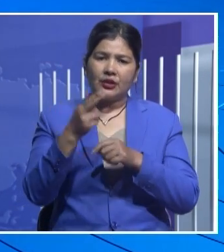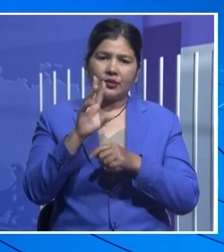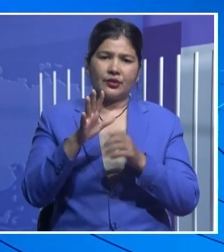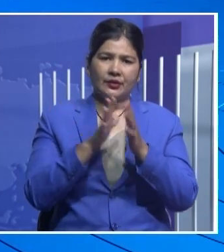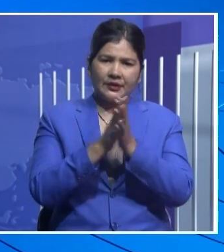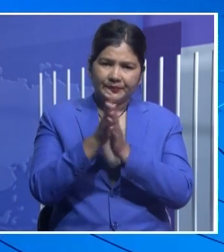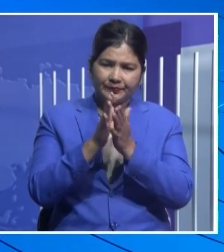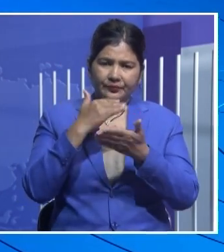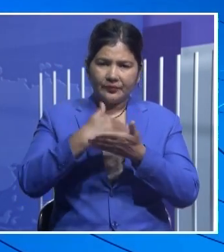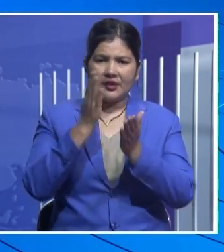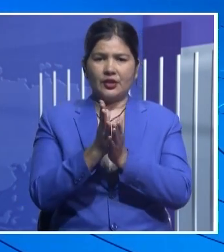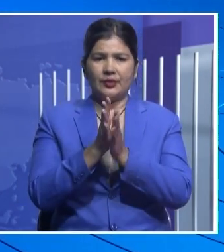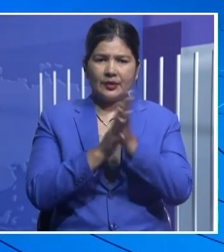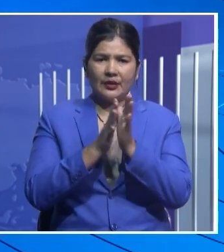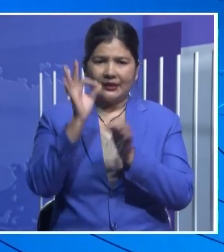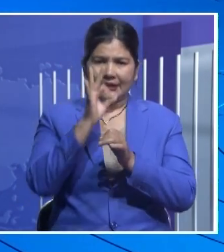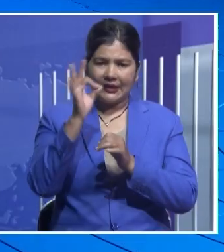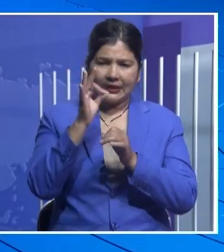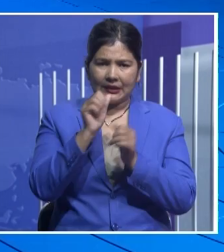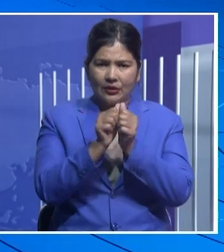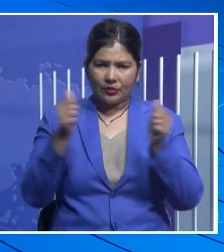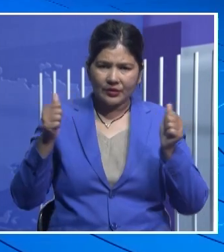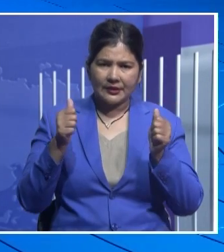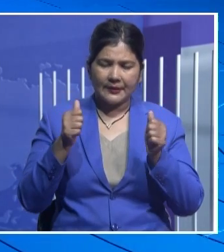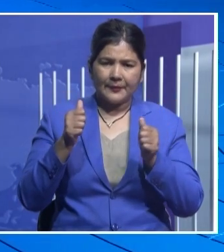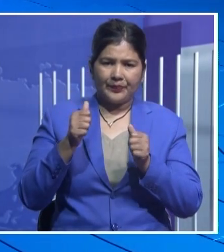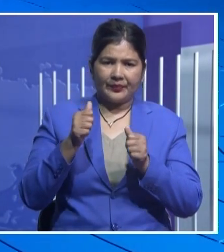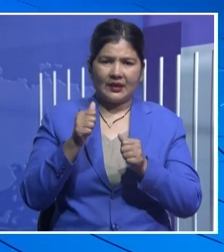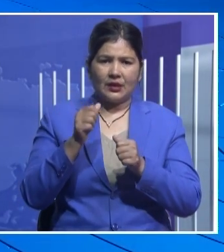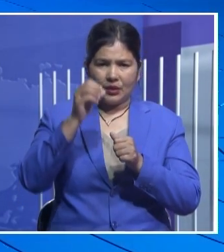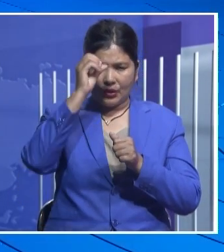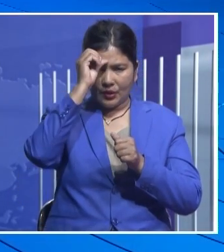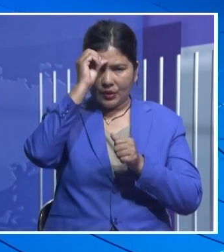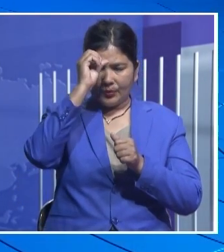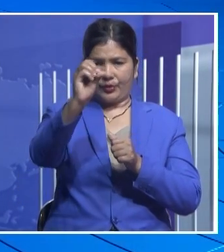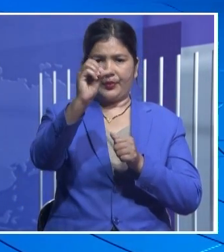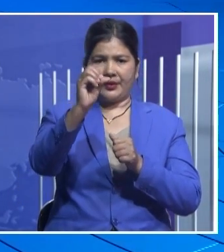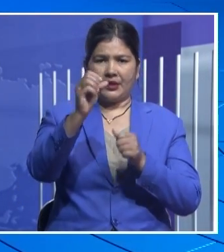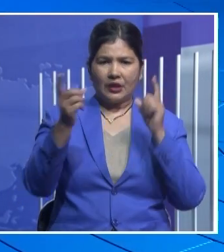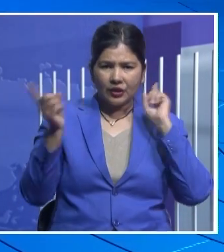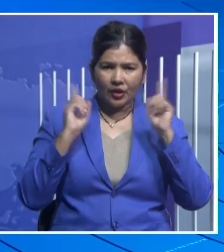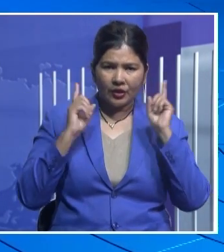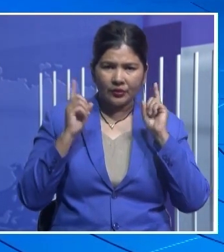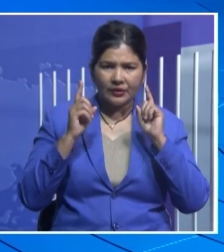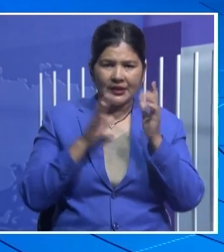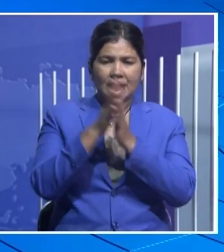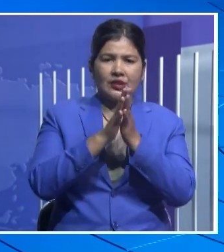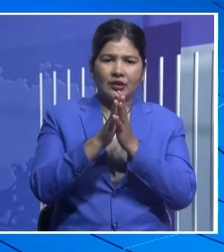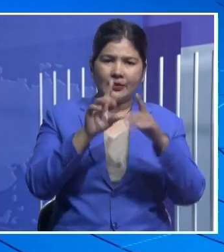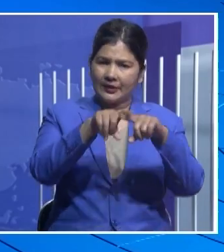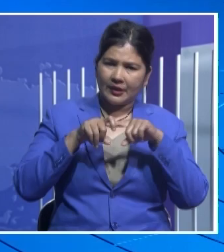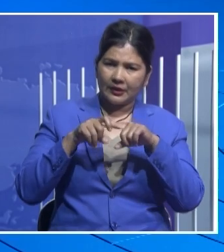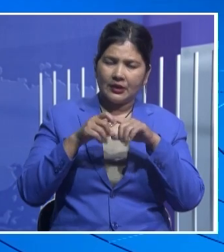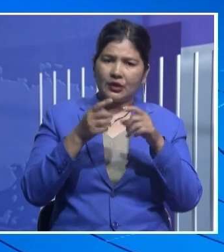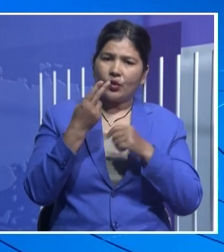कार्यालय बाँकेका प्रमुख ददिलाल कणेलका अनुसार फतेपुर स्थित सिक्टाको पूर्वी नहर पारी जंगलभित्रबाट बाघलाई नियन्त्रणमा लिएको हो।